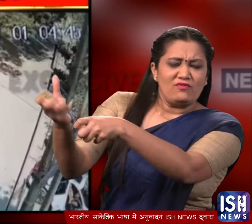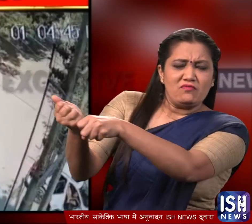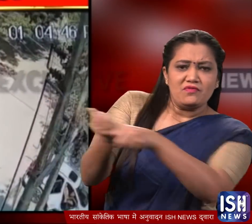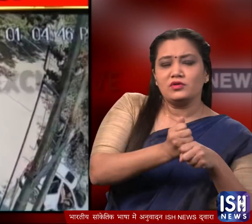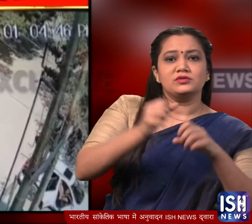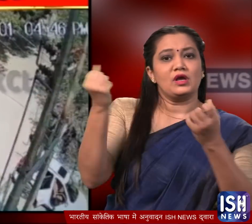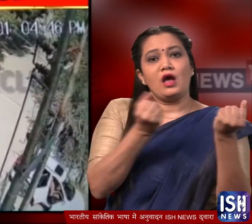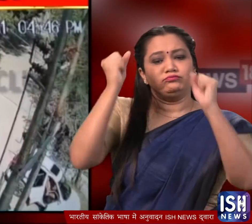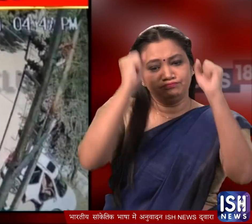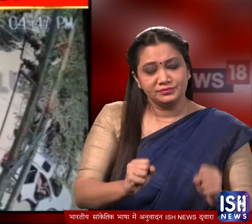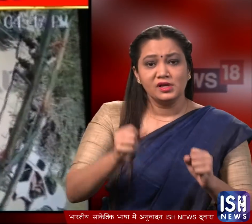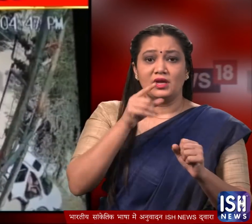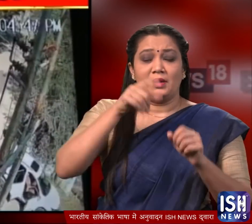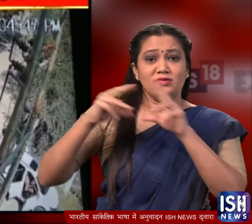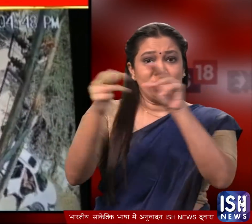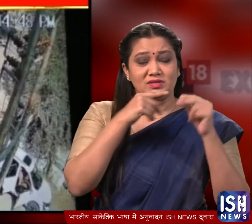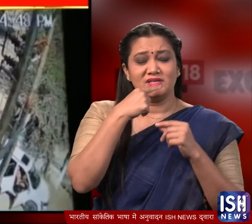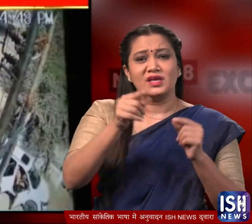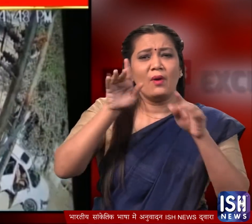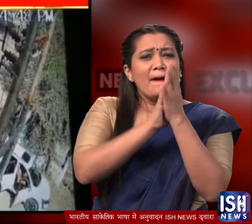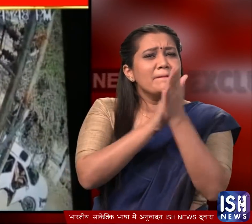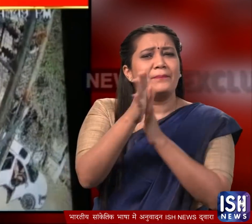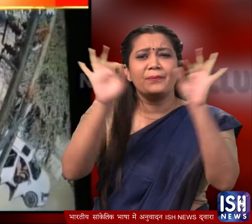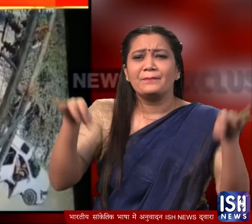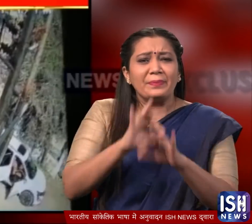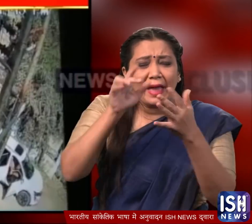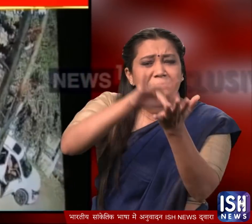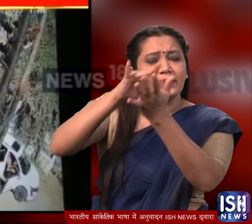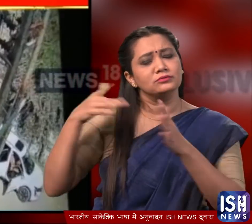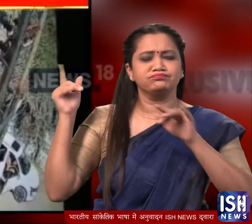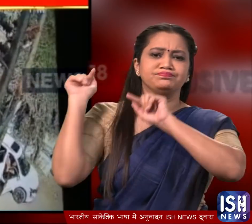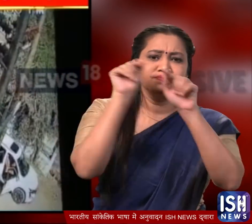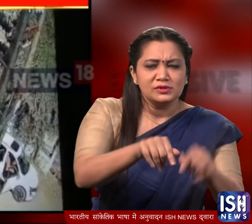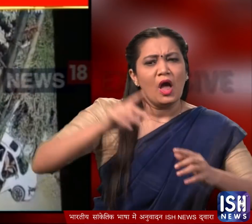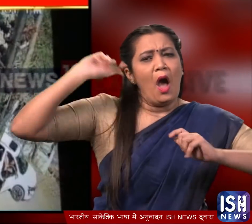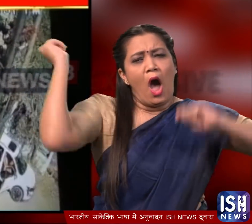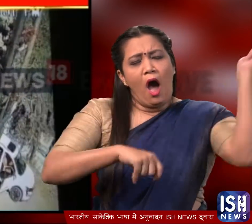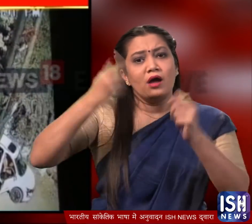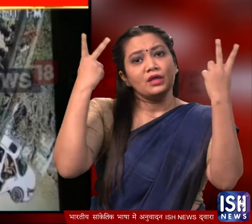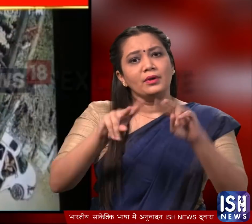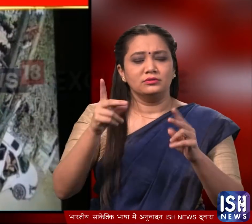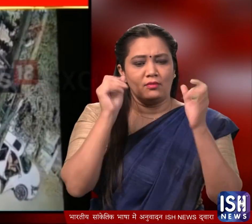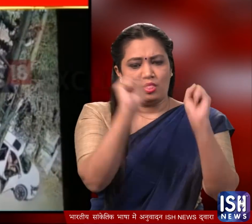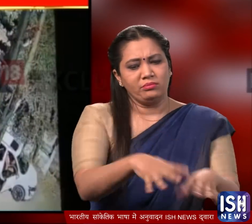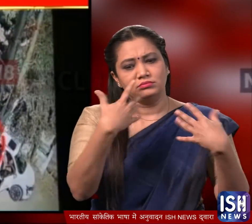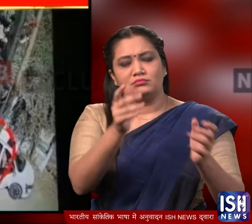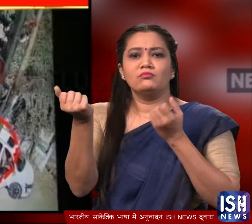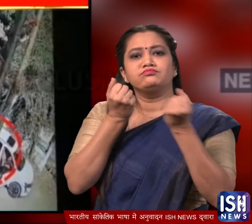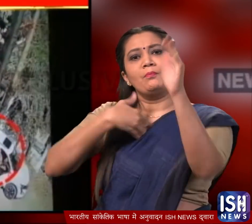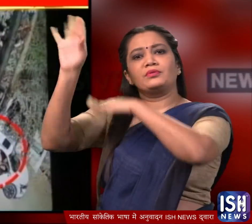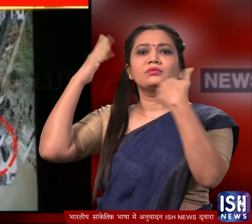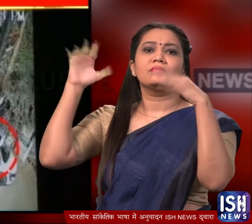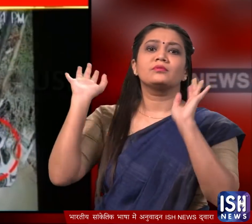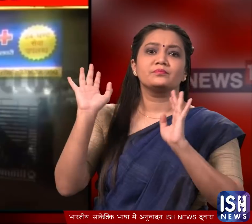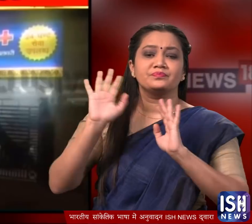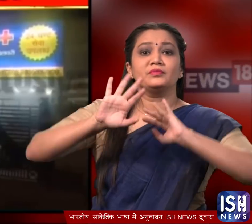उसे अपनी गाड़ी में ले जाकर बैठा दिया। बताया गया कि उसे किसी सुनसान जगह ले जाकर उन बदमाशों ने उसकी खूब पिटाई की और फिर उसे वहीं